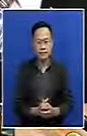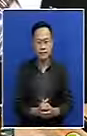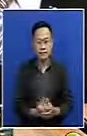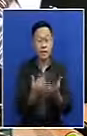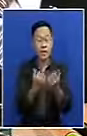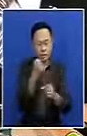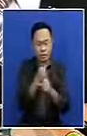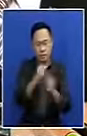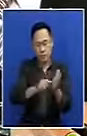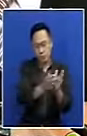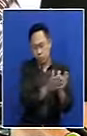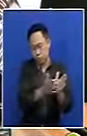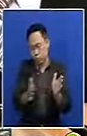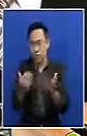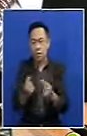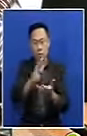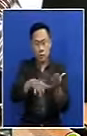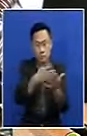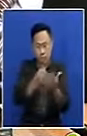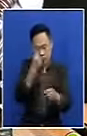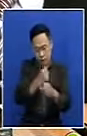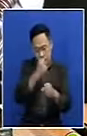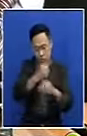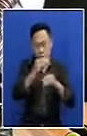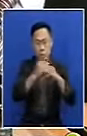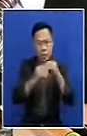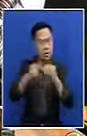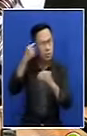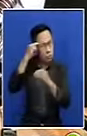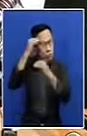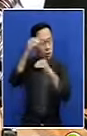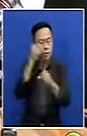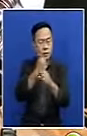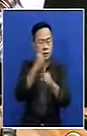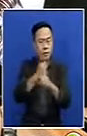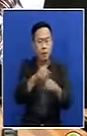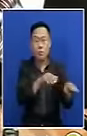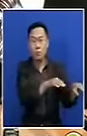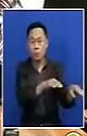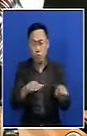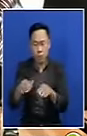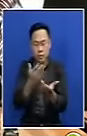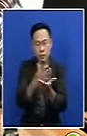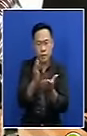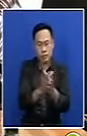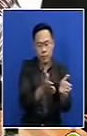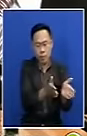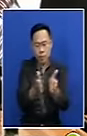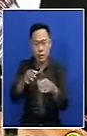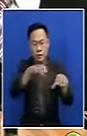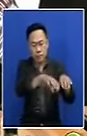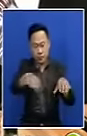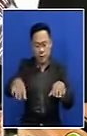เราก็ดำเนินการต้องวางแผนนะคือในลักษณะของการดำเนินการนี้เราคาดหวังว่าเราจะดำเนินการไปพร้อมๆกันโดยแบ่งเป็น area เป็นพื้น